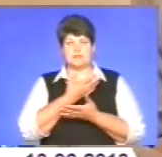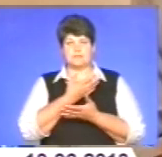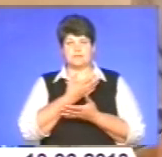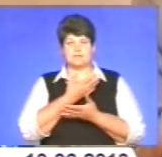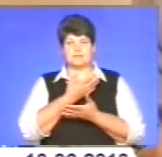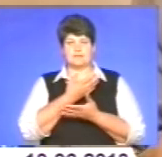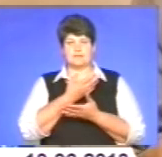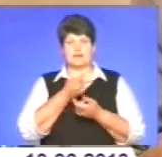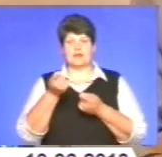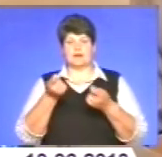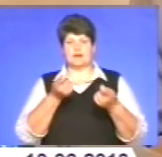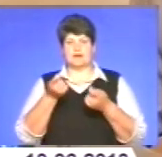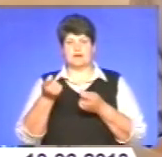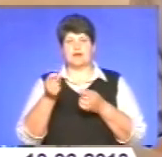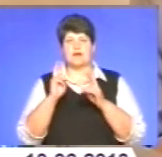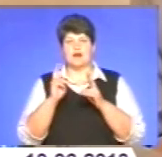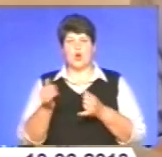рішенням, як забезпечити